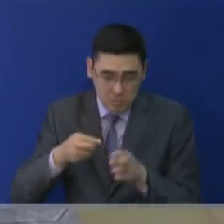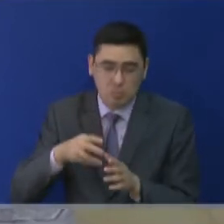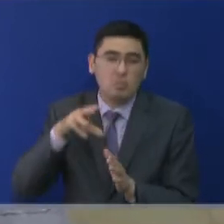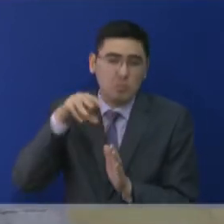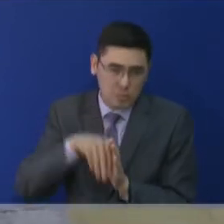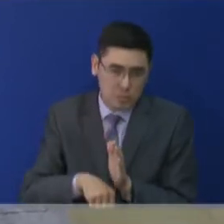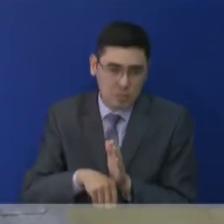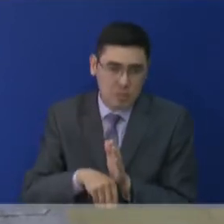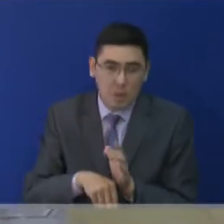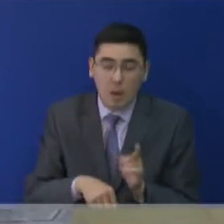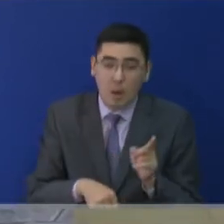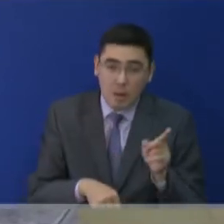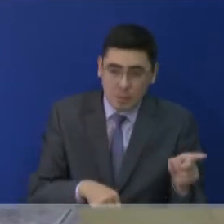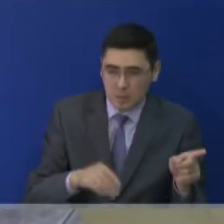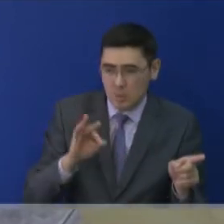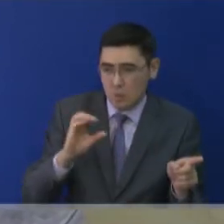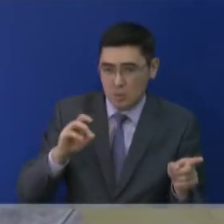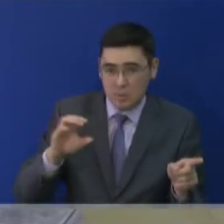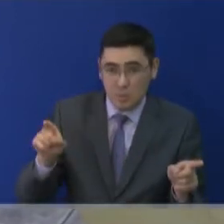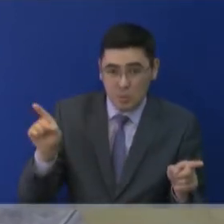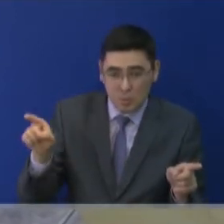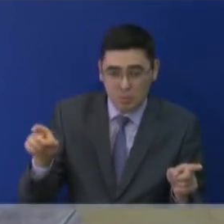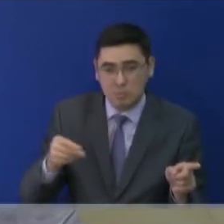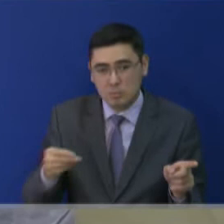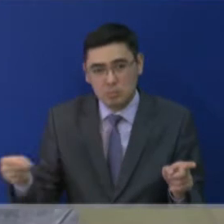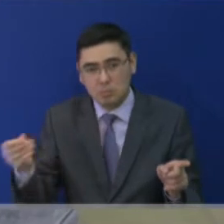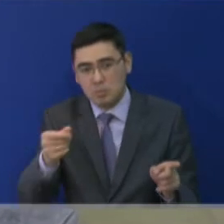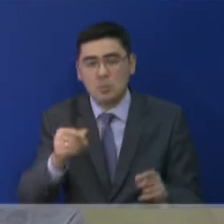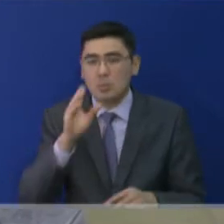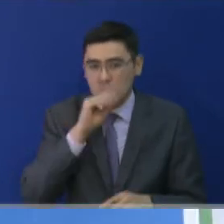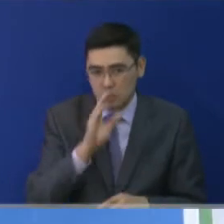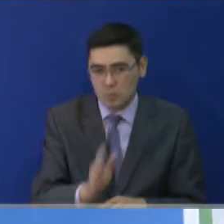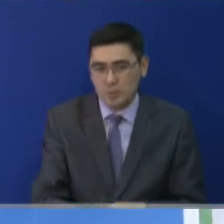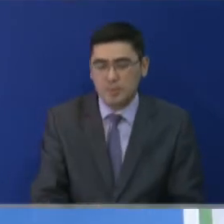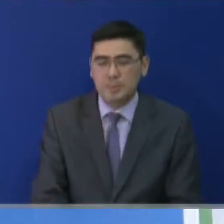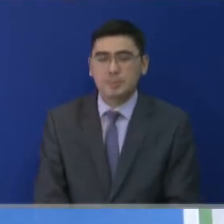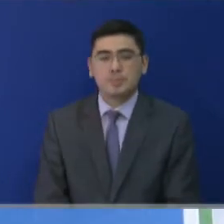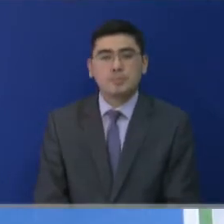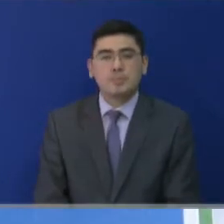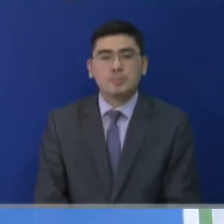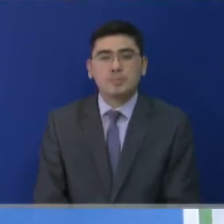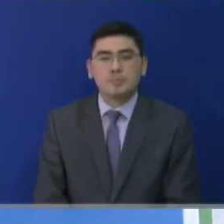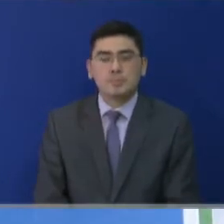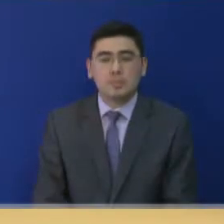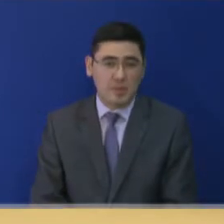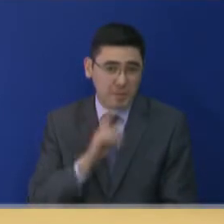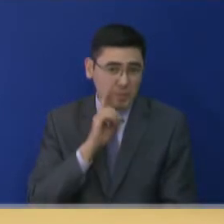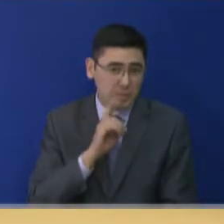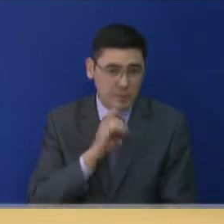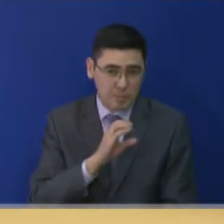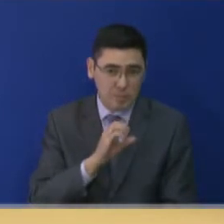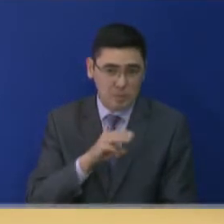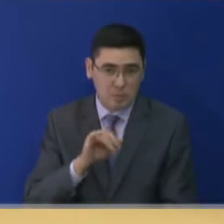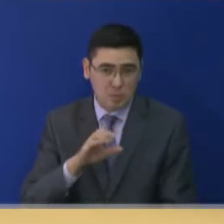Мұның бәрін олар міндетті әлеуметтік медициналық сақтандыру жүйесі аясында ала алады. Айта кету керек, уақытша мәртебе бір ай